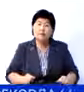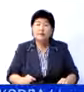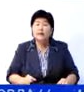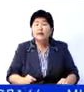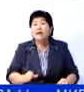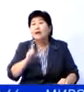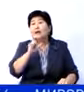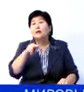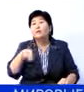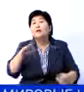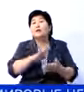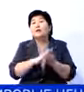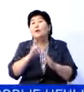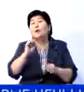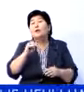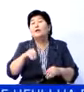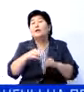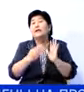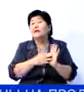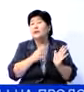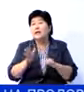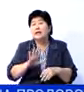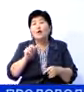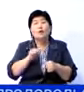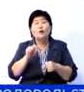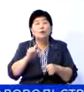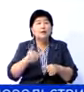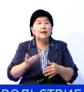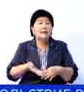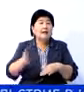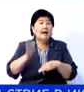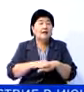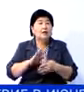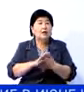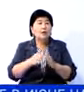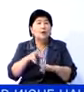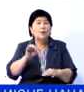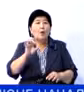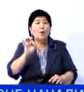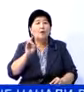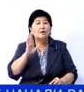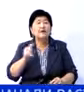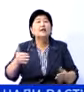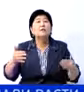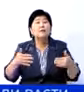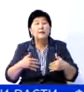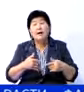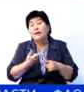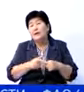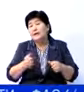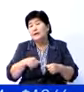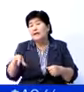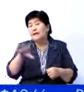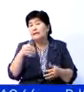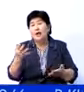эта ситуация пока вид 19 нестабильная кроме того резко осложнилась ситуация по орви и пневмонии к сожалению не